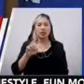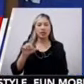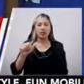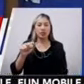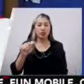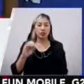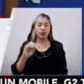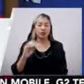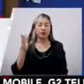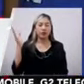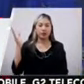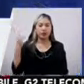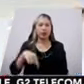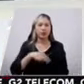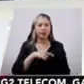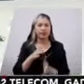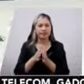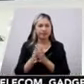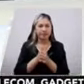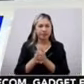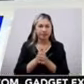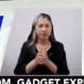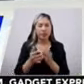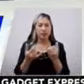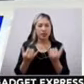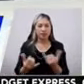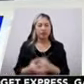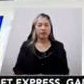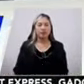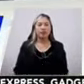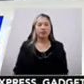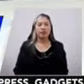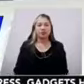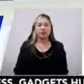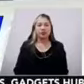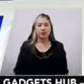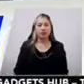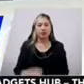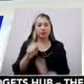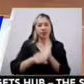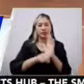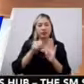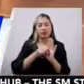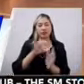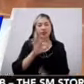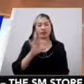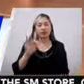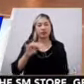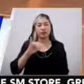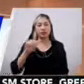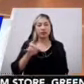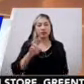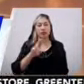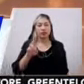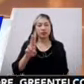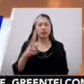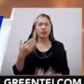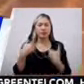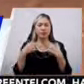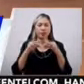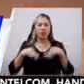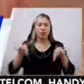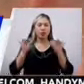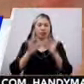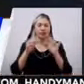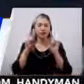kaming lahat ngayon bumawi. Ang host noong Season 99 na GRU Heavy Bombers, may mahalagang misyon daw ngayong